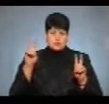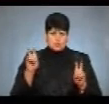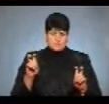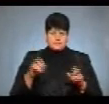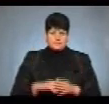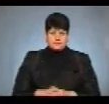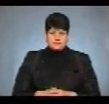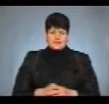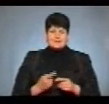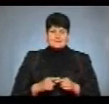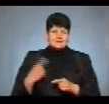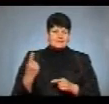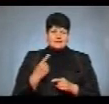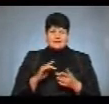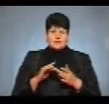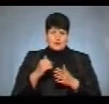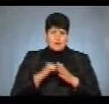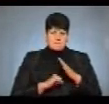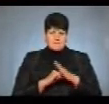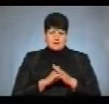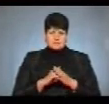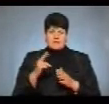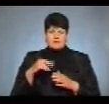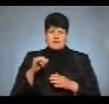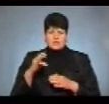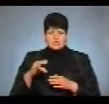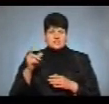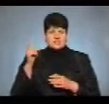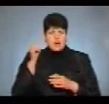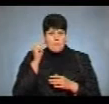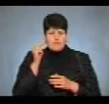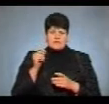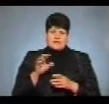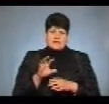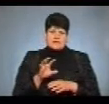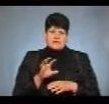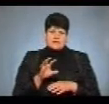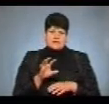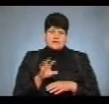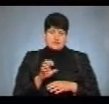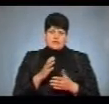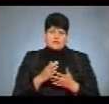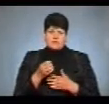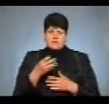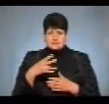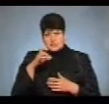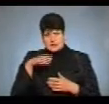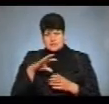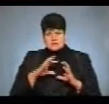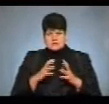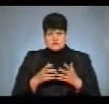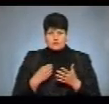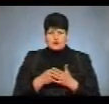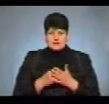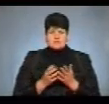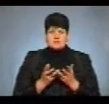ID». Це єдина електронна база даних чіпованих тварин, яка діє у 15 країнах світу. Вартість підрахунку – 5